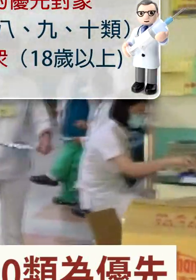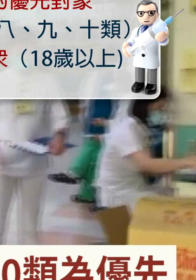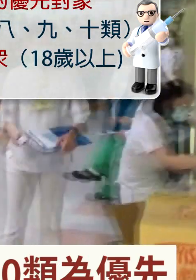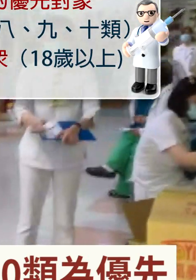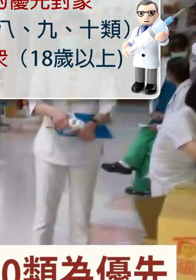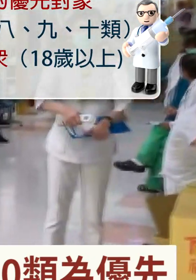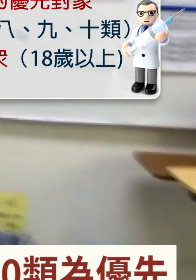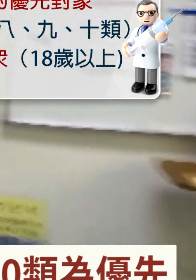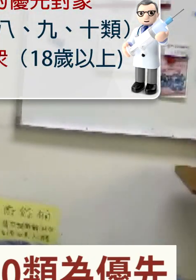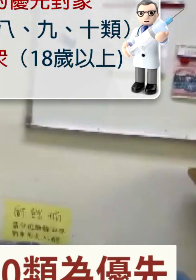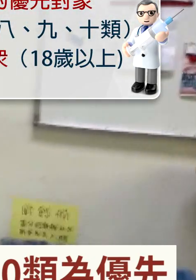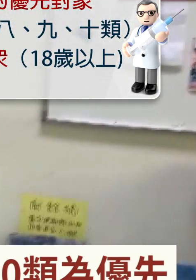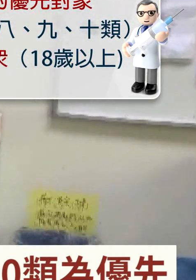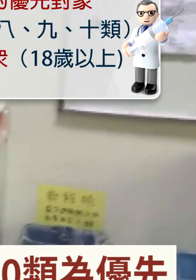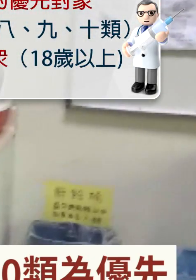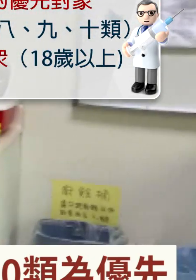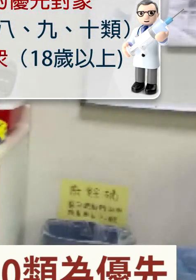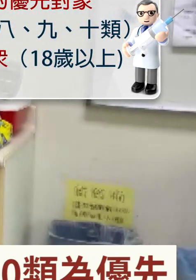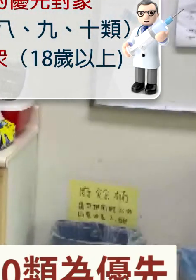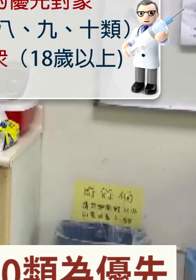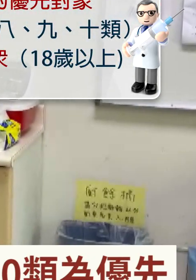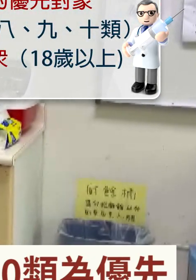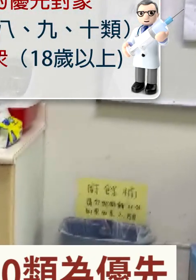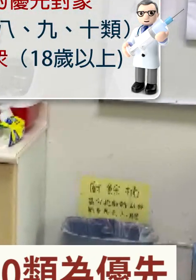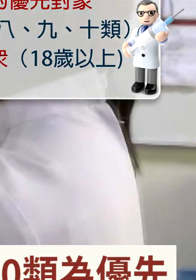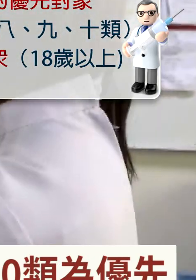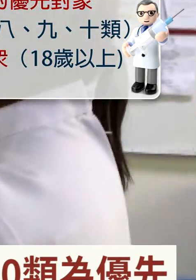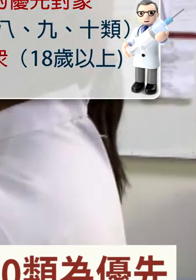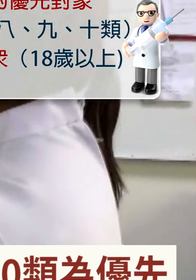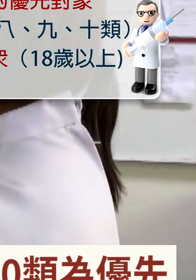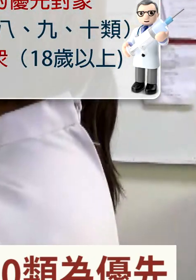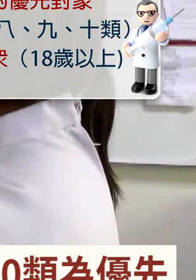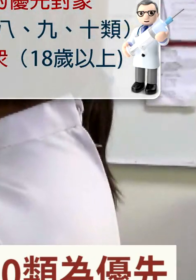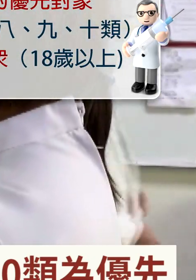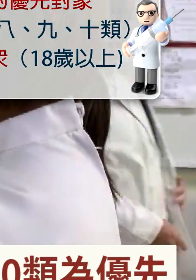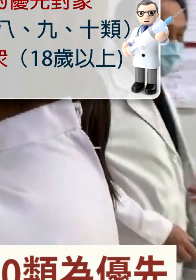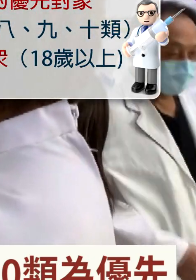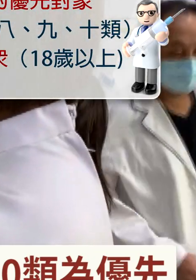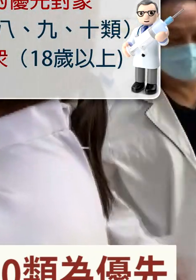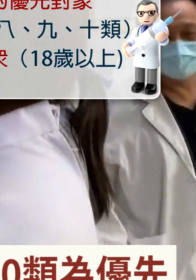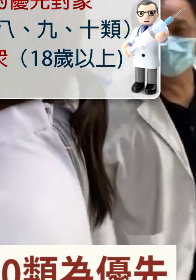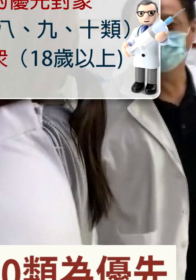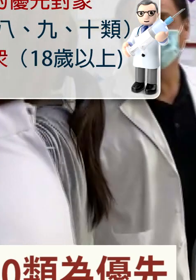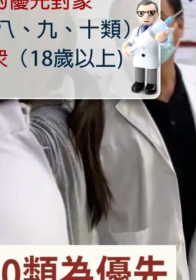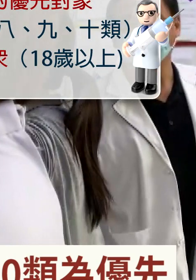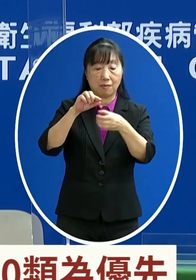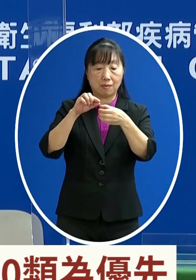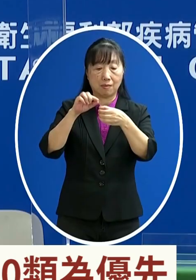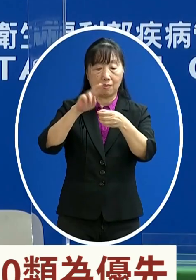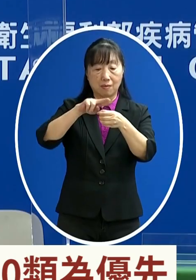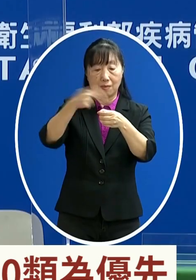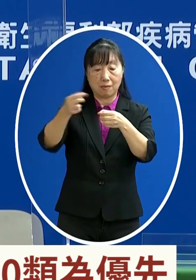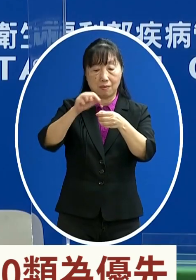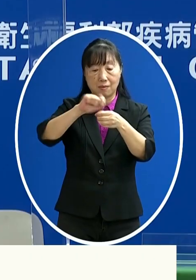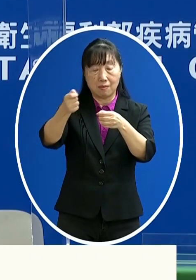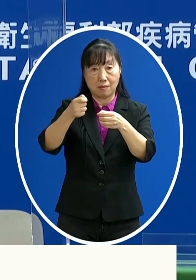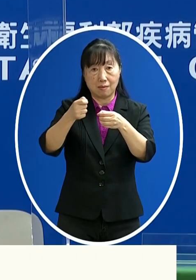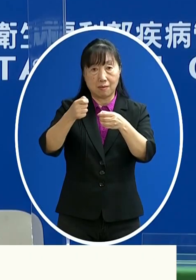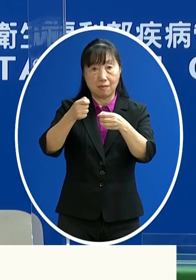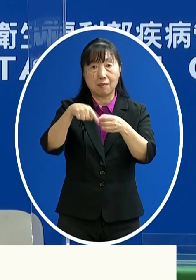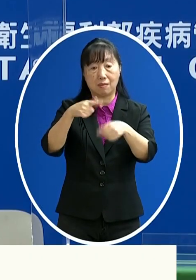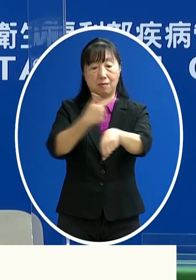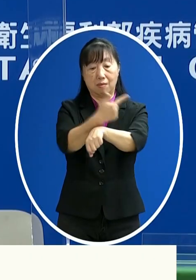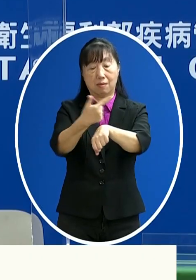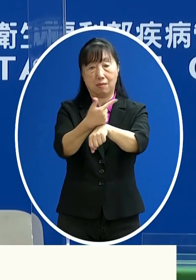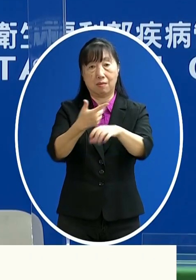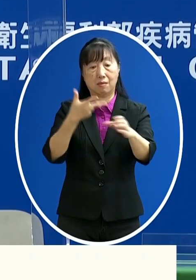第七类到第十类的对象，过来则是十八岁以上的一般民众。 开品之后有六小时的